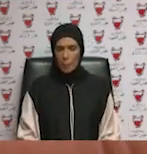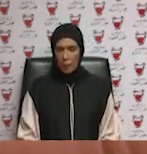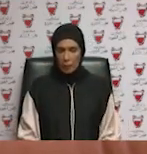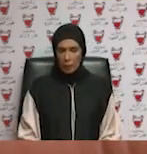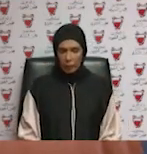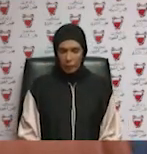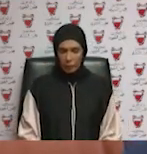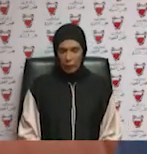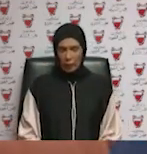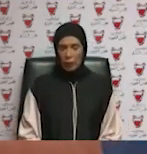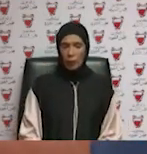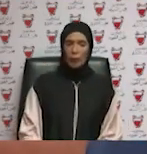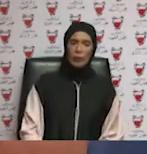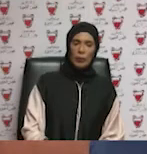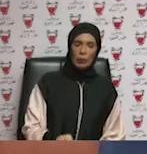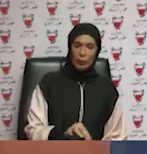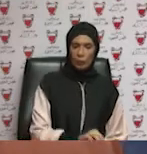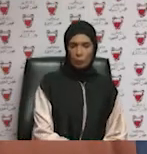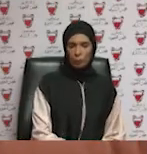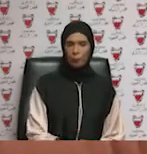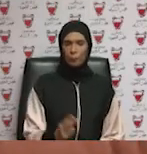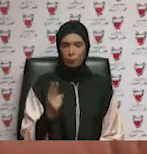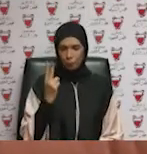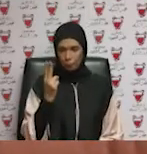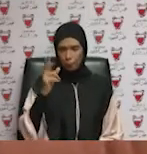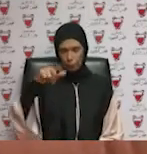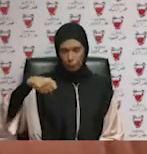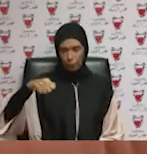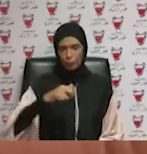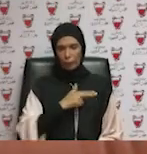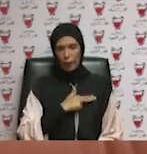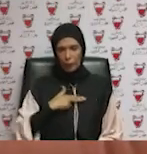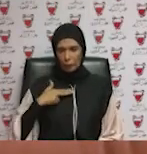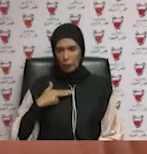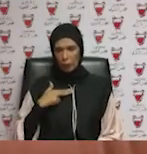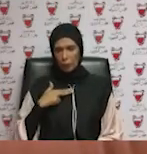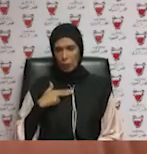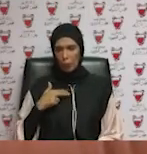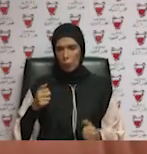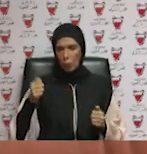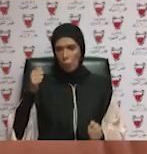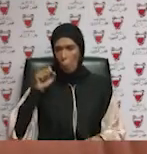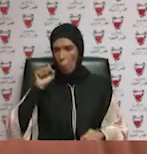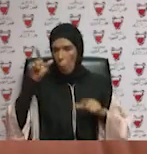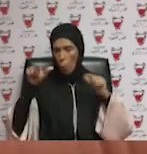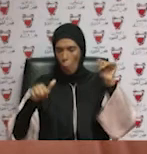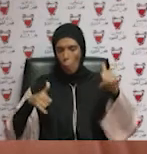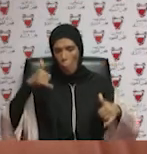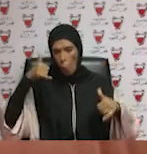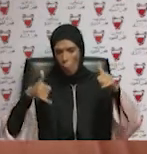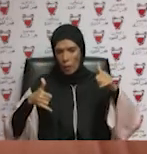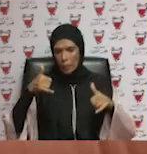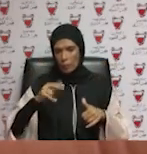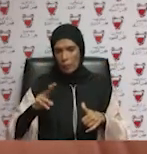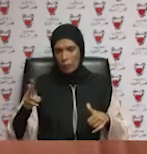حتى لما نحن نأتي ونرى أن جهتين حكوميتين سواء بالمواصلات بوزارة المواصلات بحكم